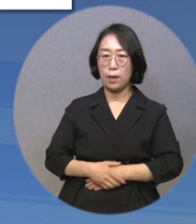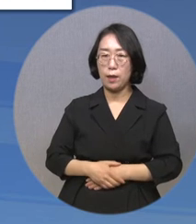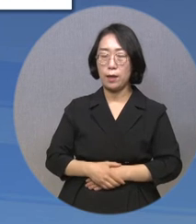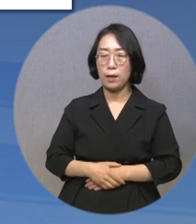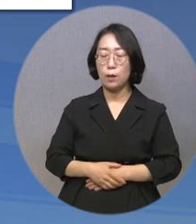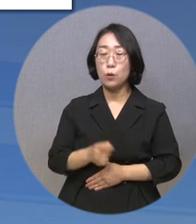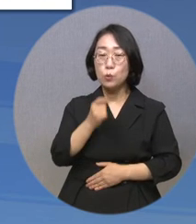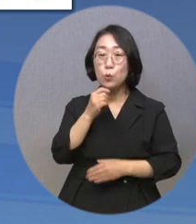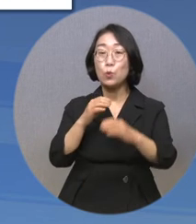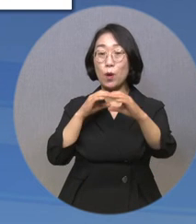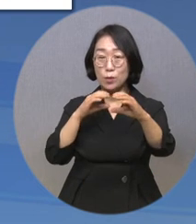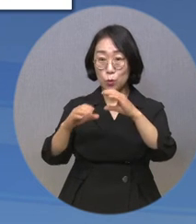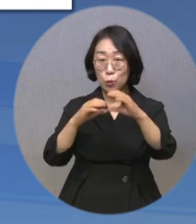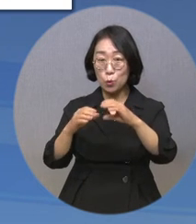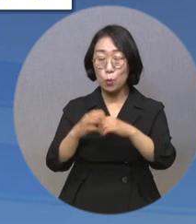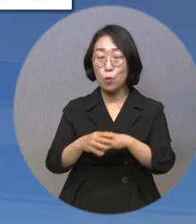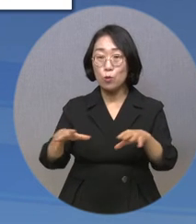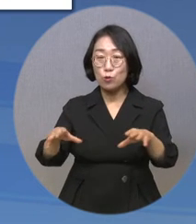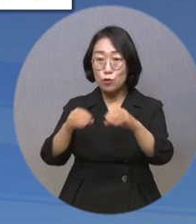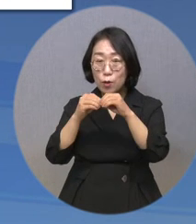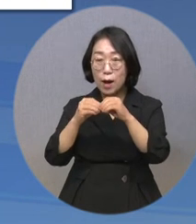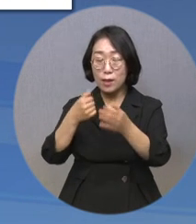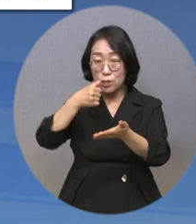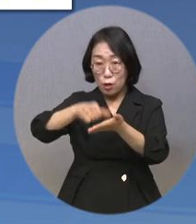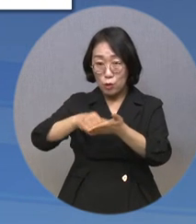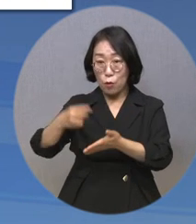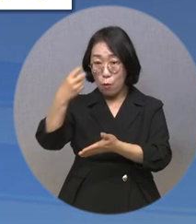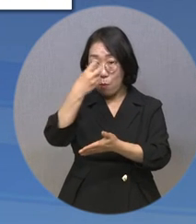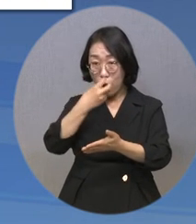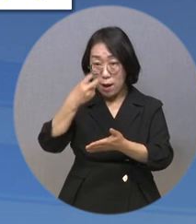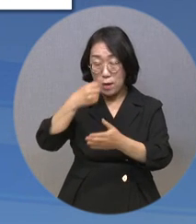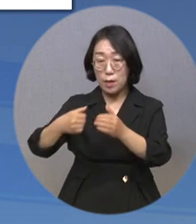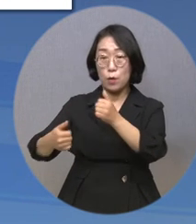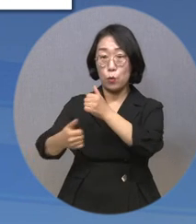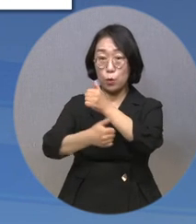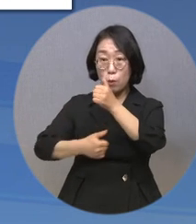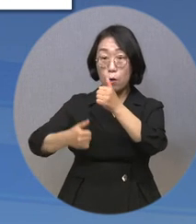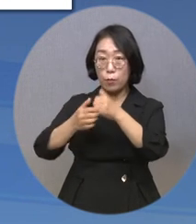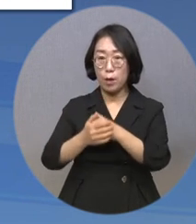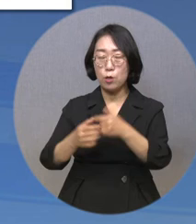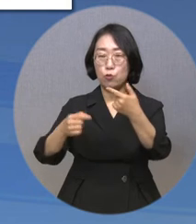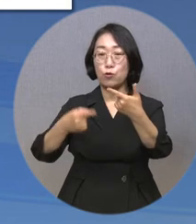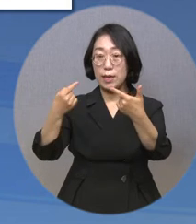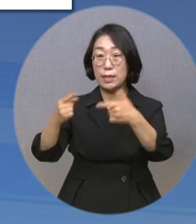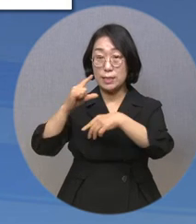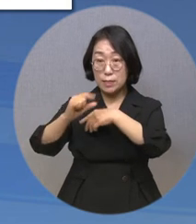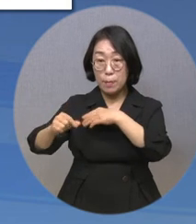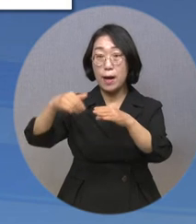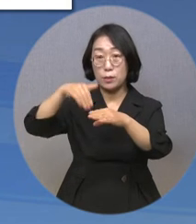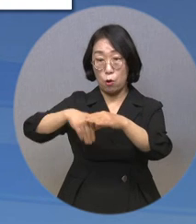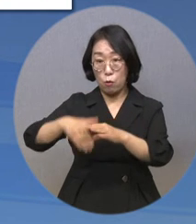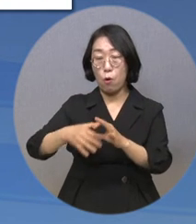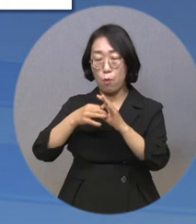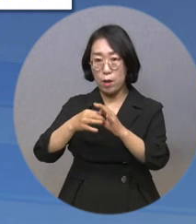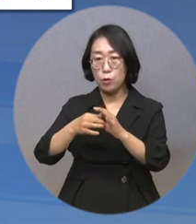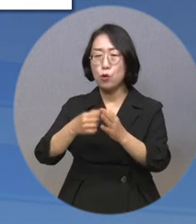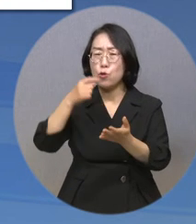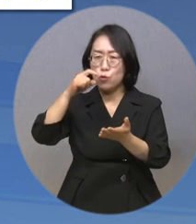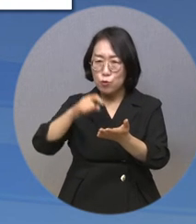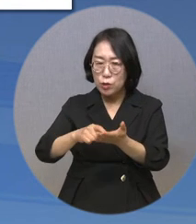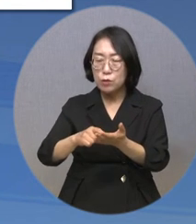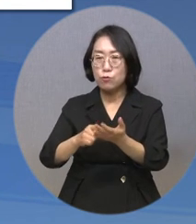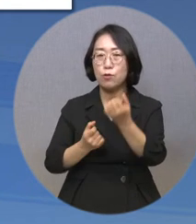소소한 소통이 중앙선거관리위원회와 함께 6.1 지방선거에 대한 이해를 돕는 쉬운 정보 기반의